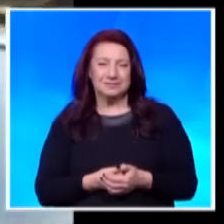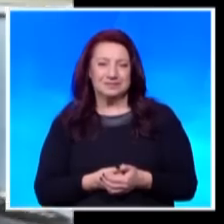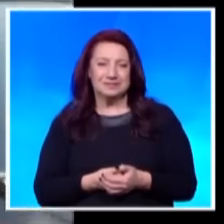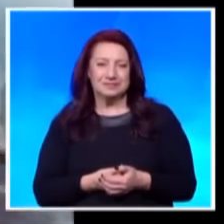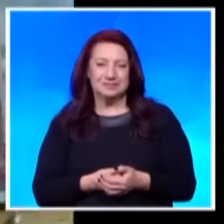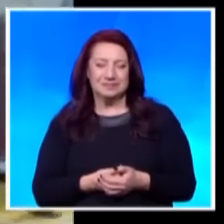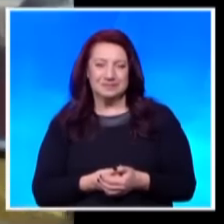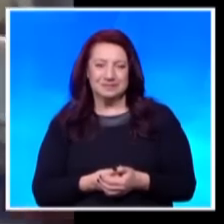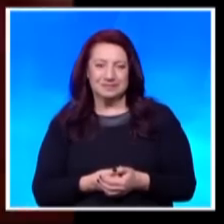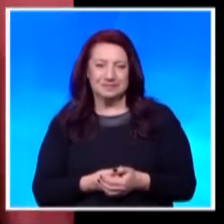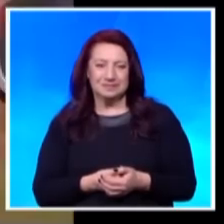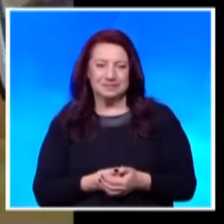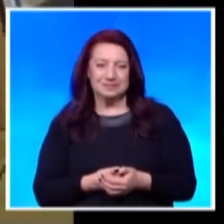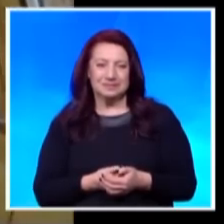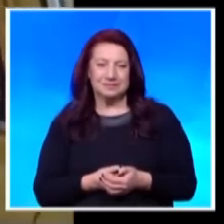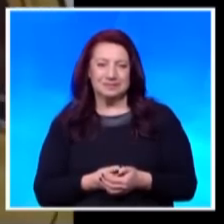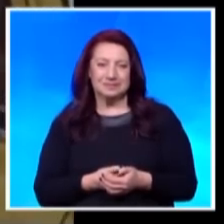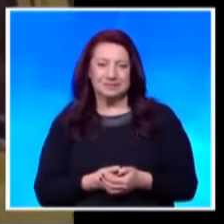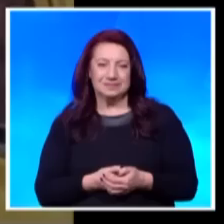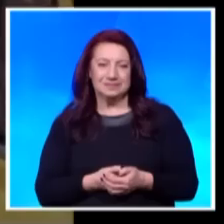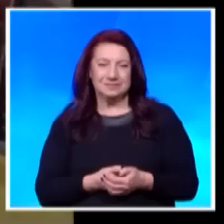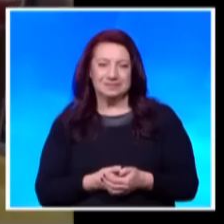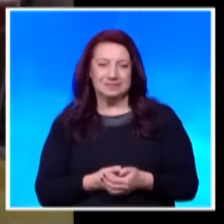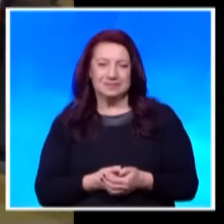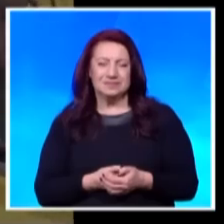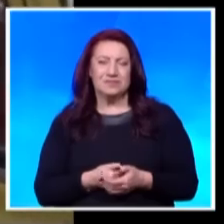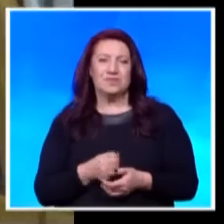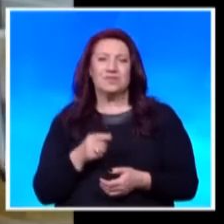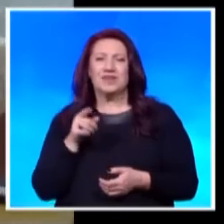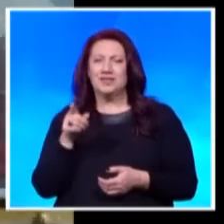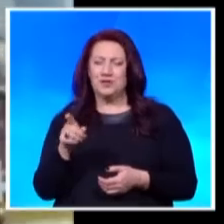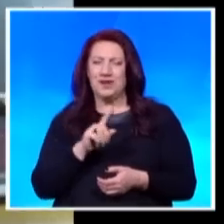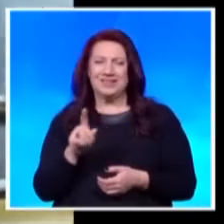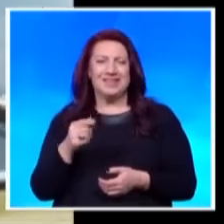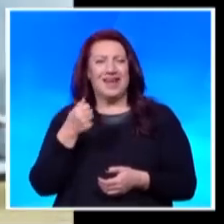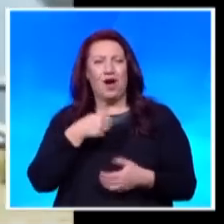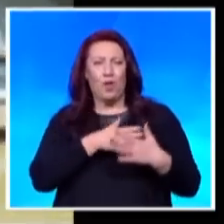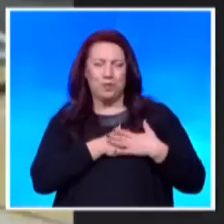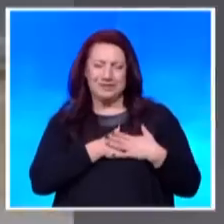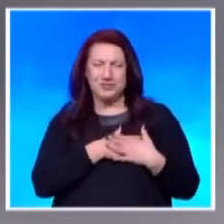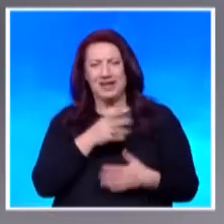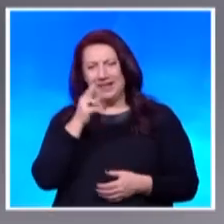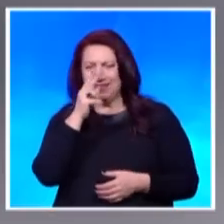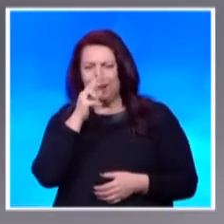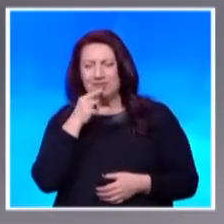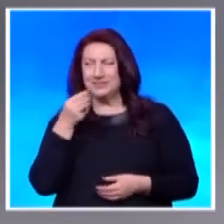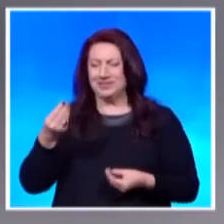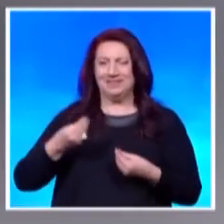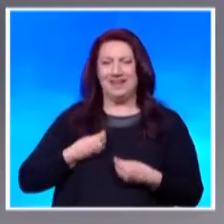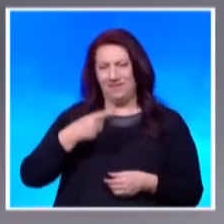Ники! Ще ти скисам ушите! Не обича да го цакат с топла бира, защото познава всички нюанси на